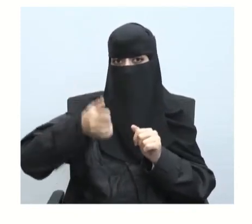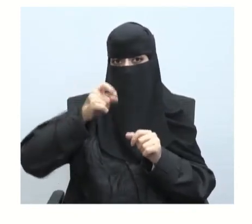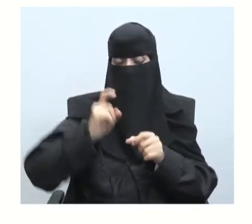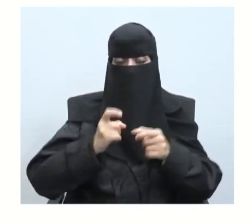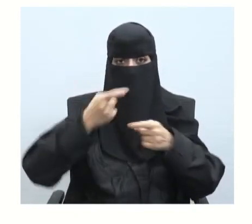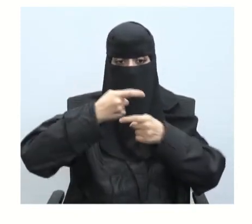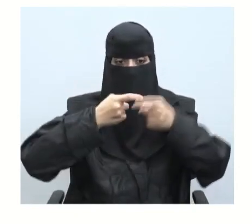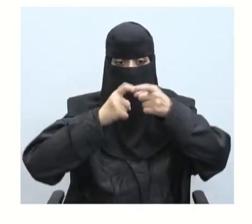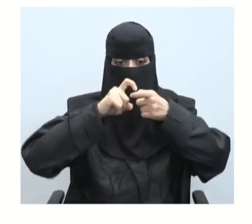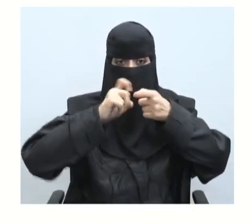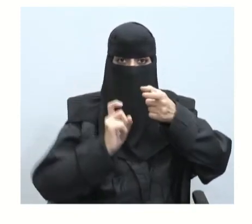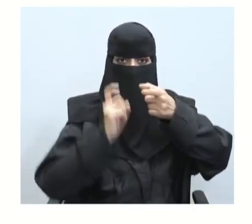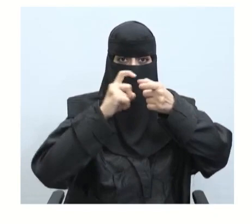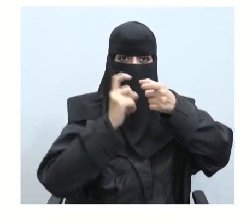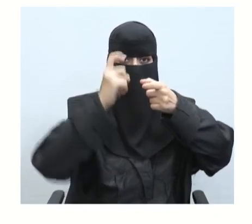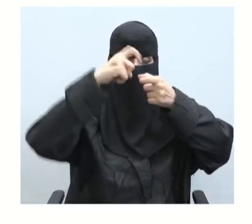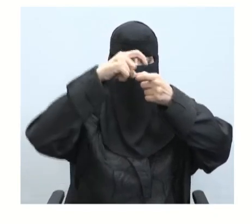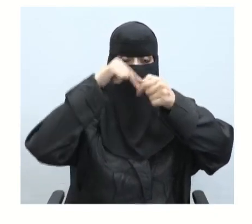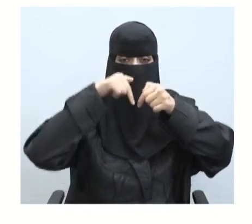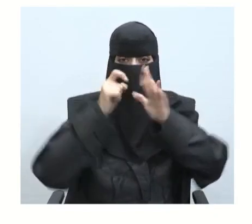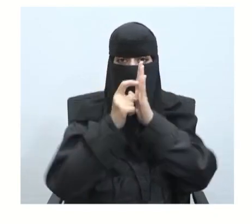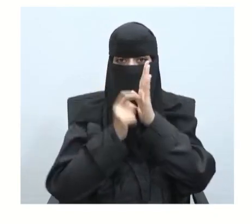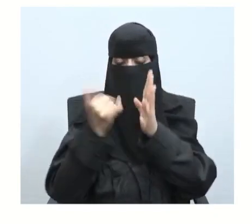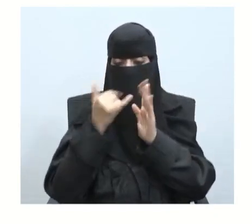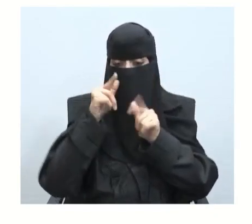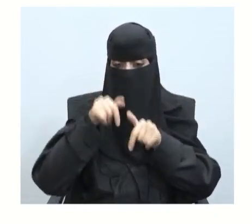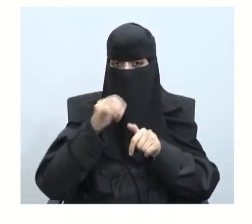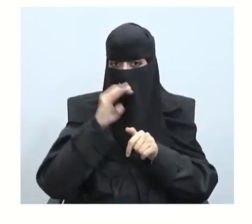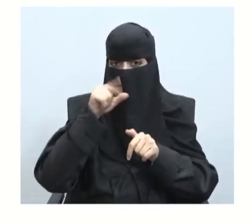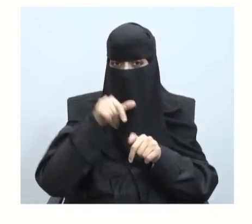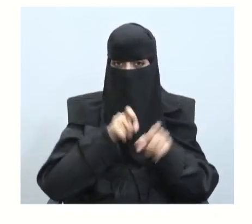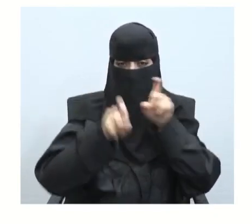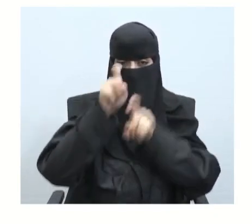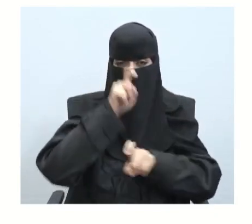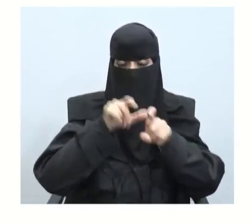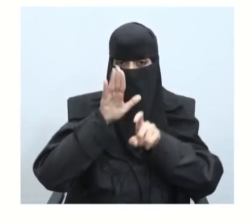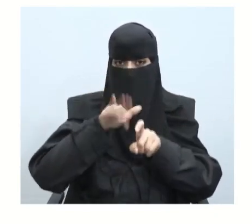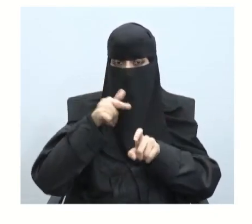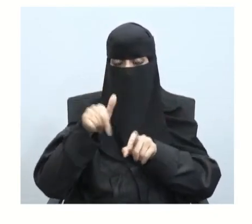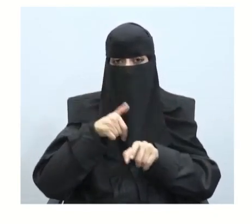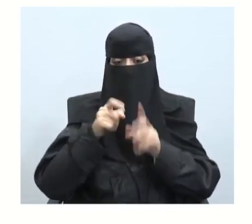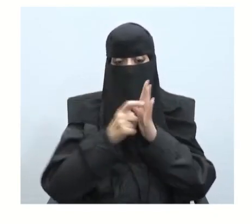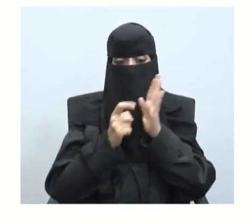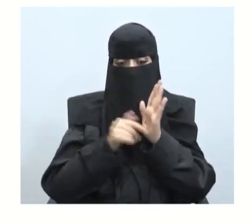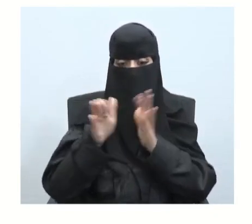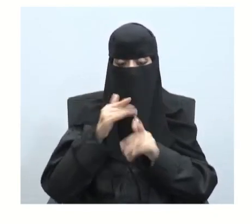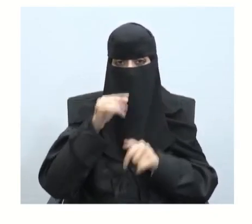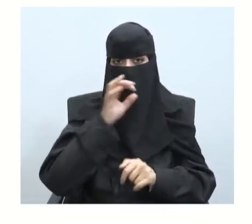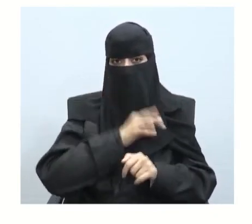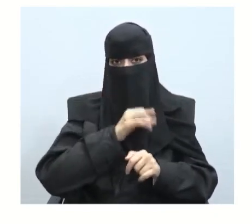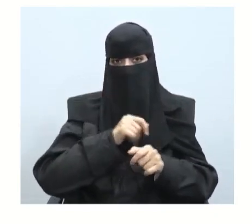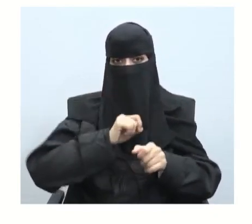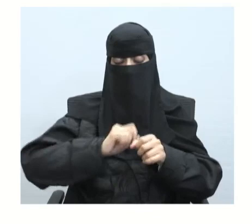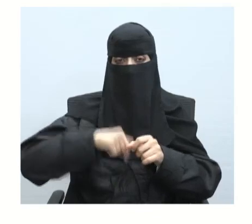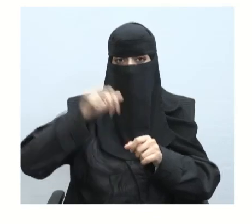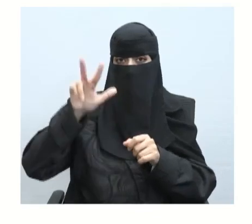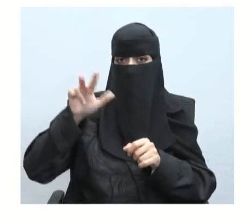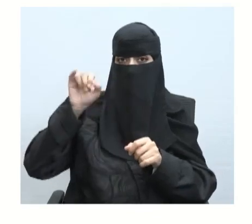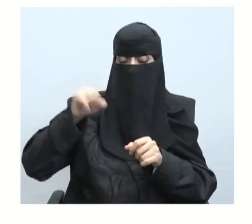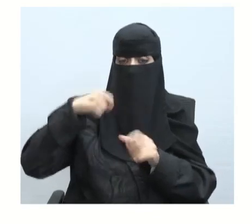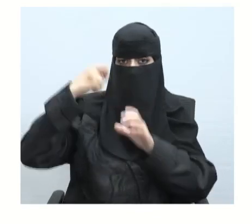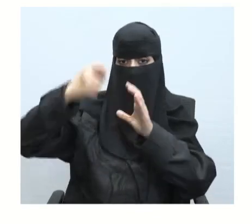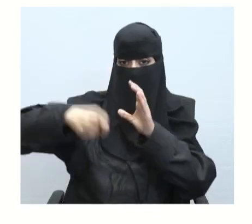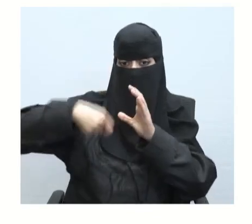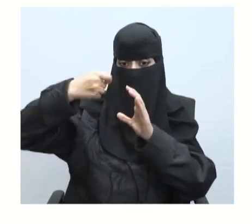المركبه قوانين مهمه ووقتها حلينا عليها اسئله بالنسبه لقانون الفائده الميكانيكيه والفائده